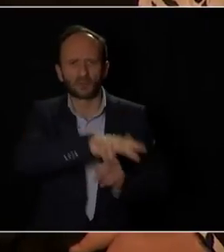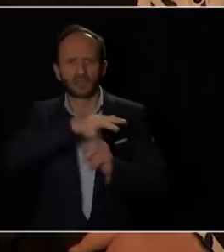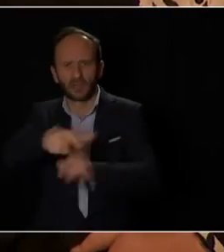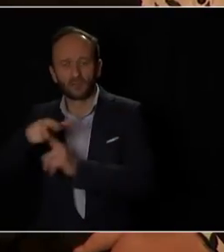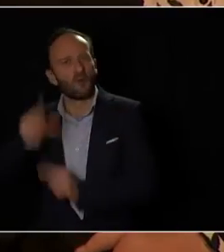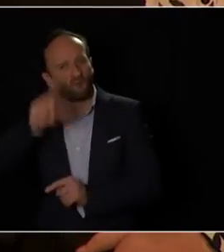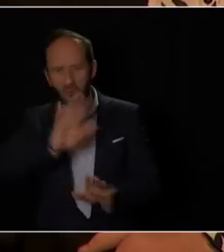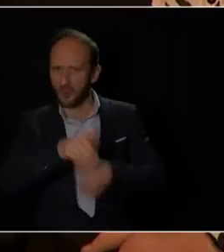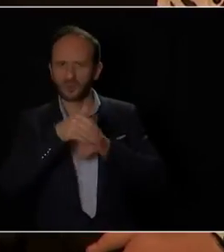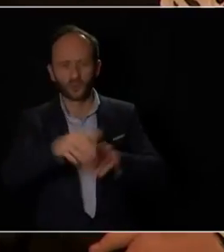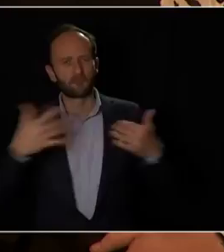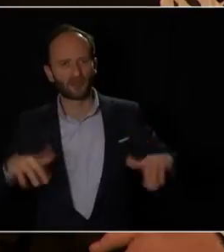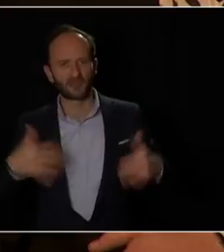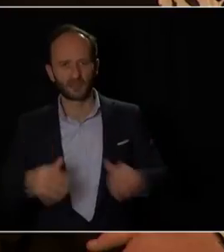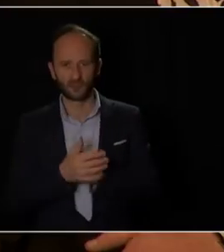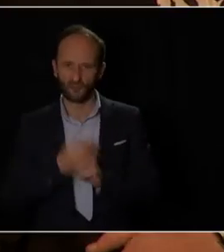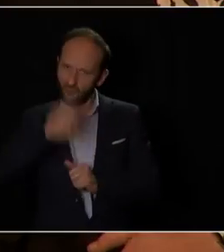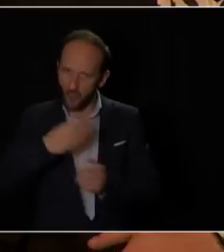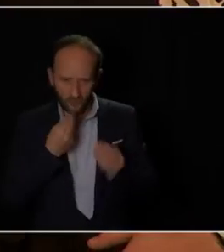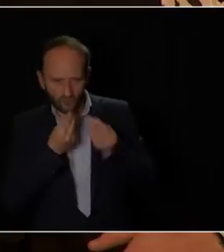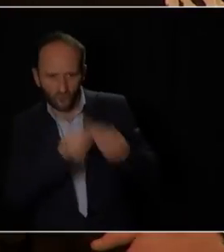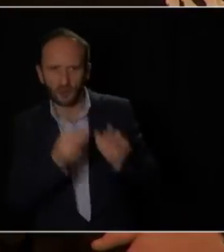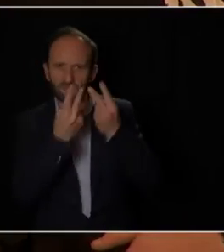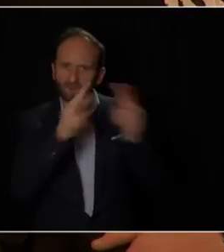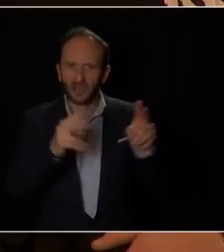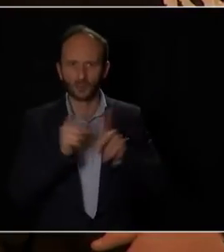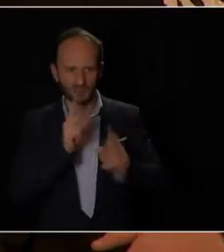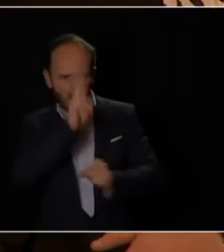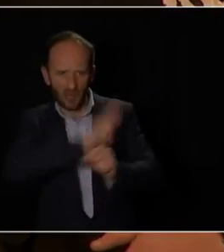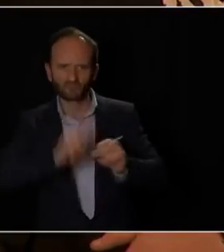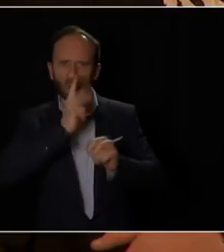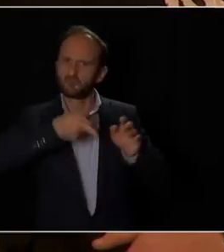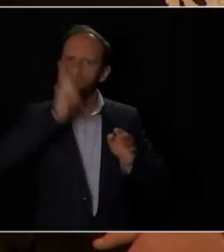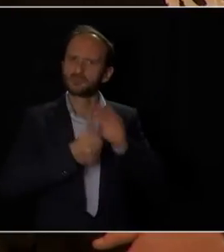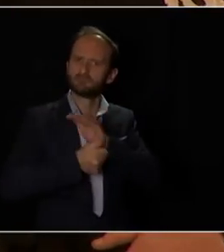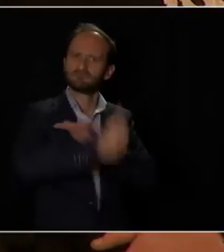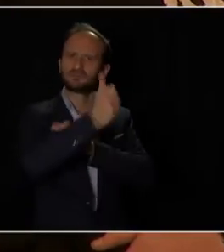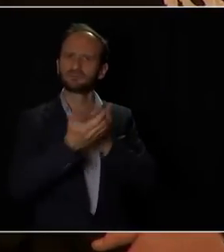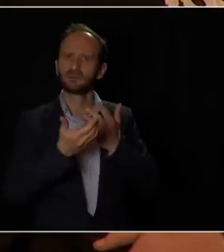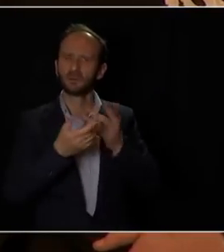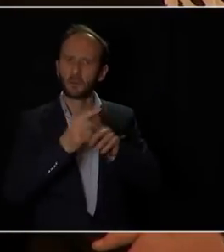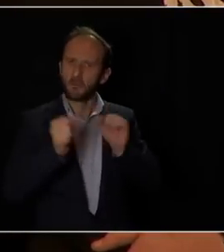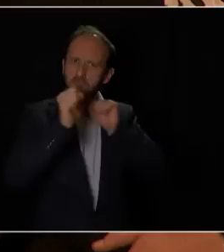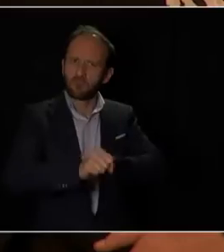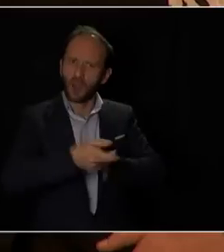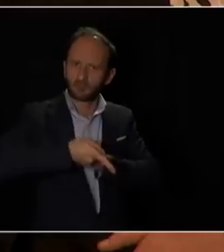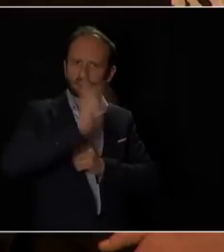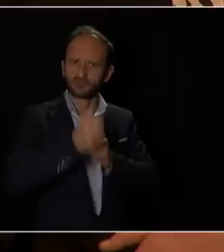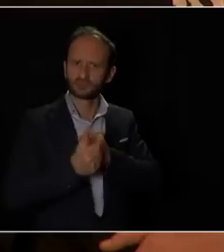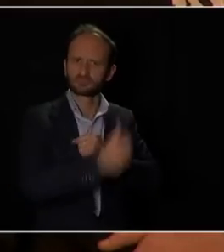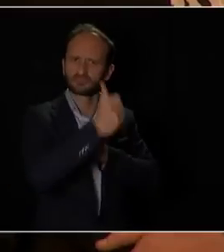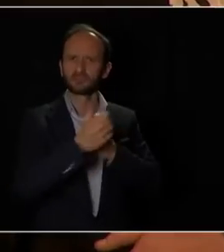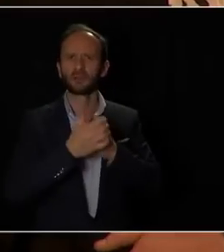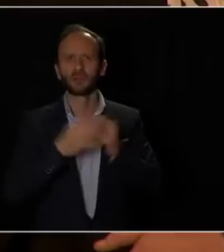aux villes, donnant aux régions plus d'autonomie, plus de pouvoir, plus de responsabilité et en